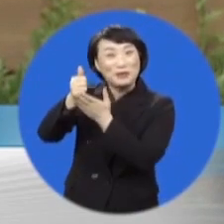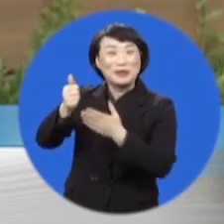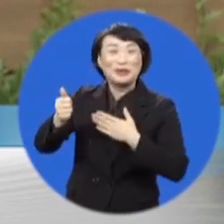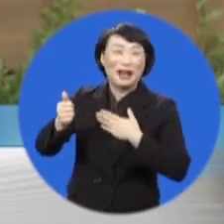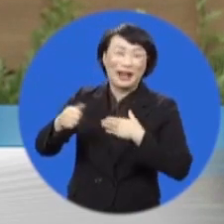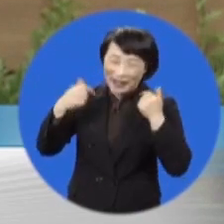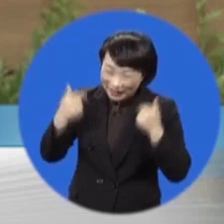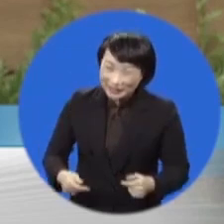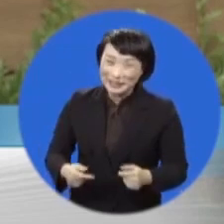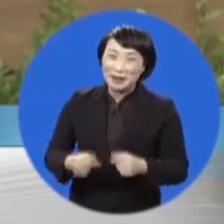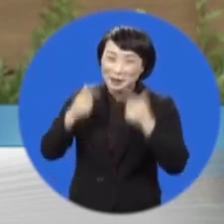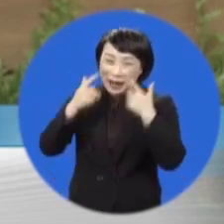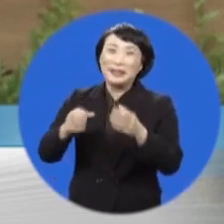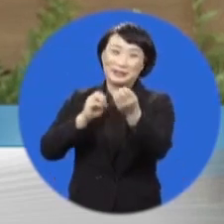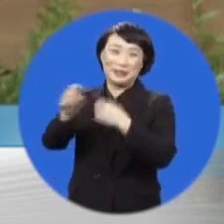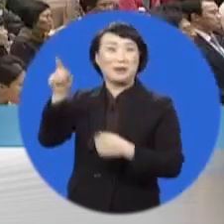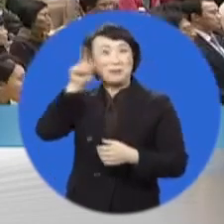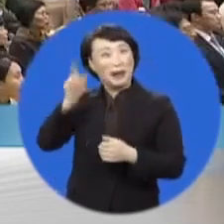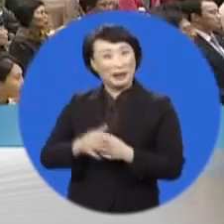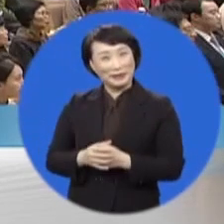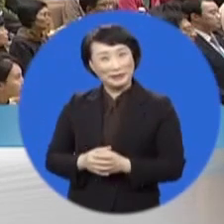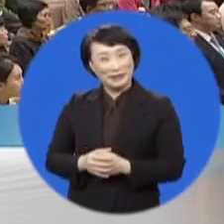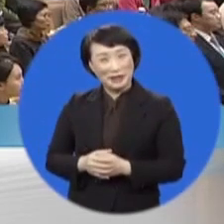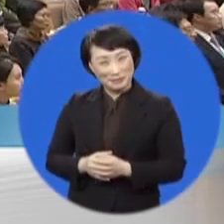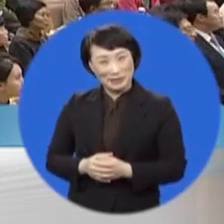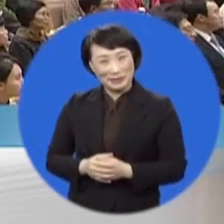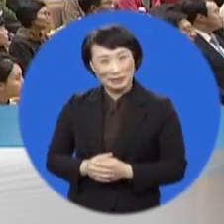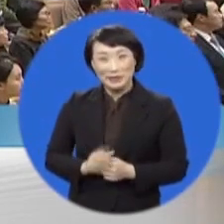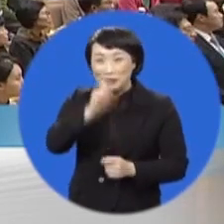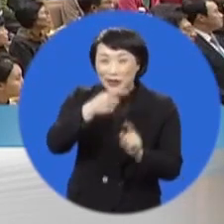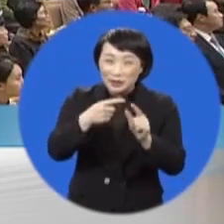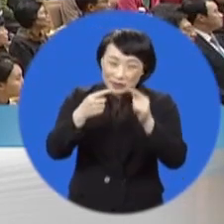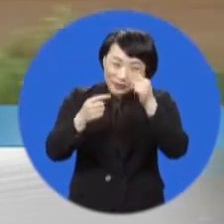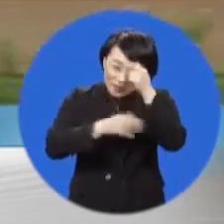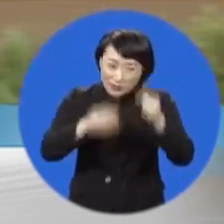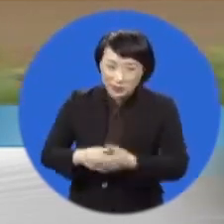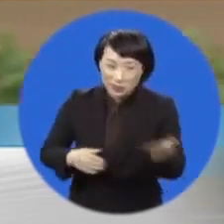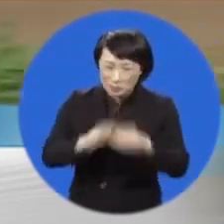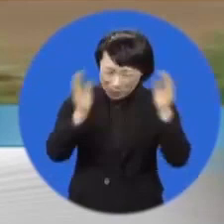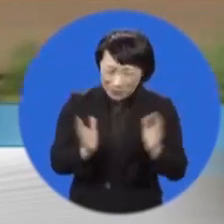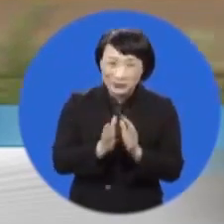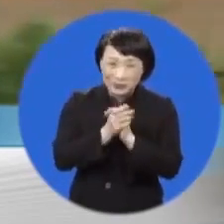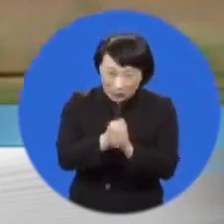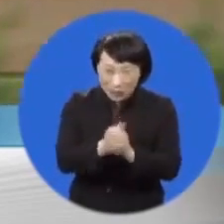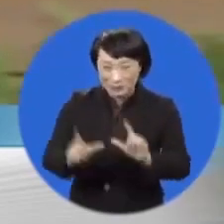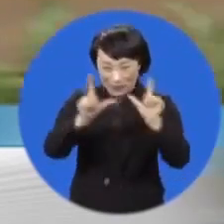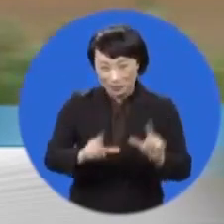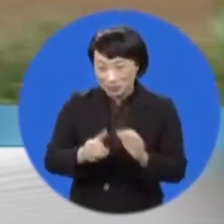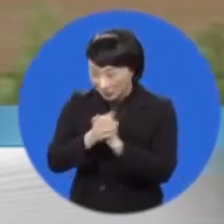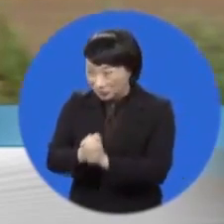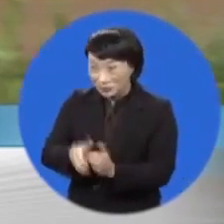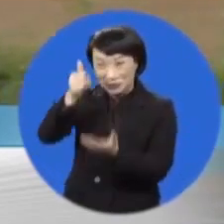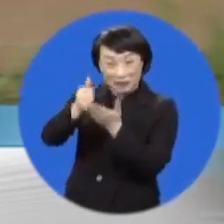언제든지 어김없이 근 담 하신다 2 에 우리한테 주와 함께 모든 정도는 기도로 할고 기도로